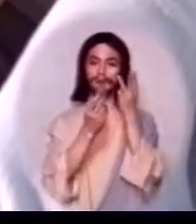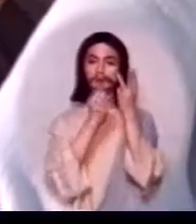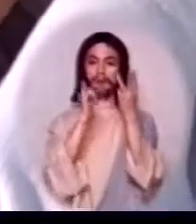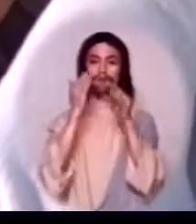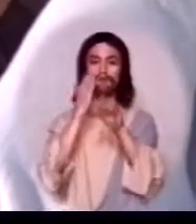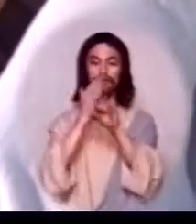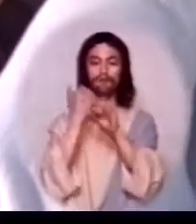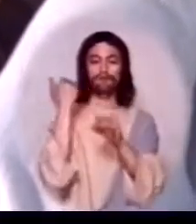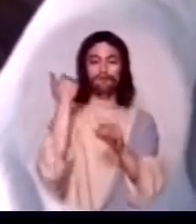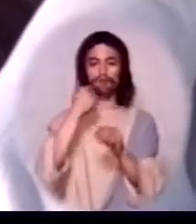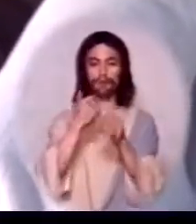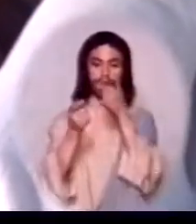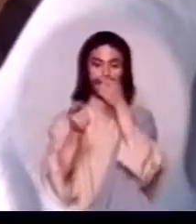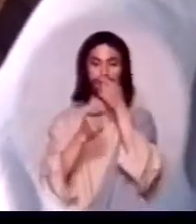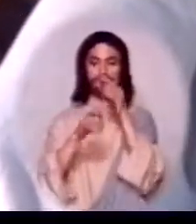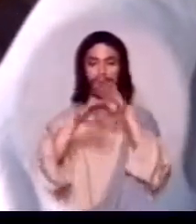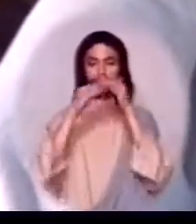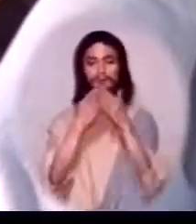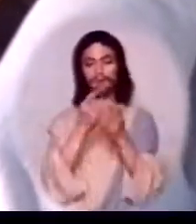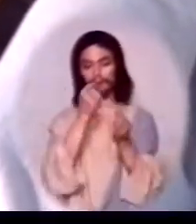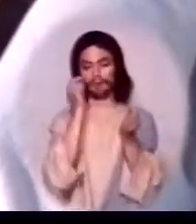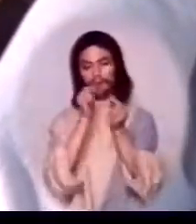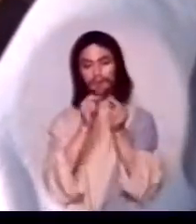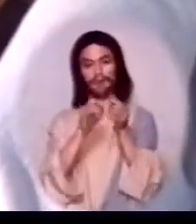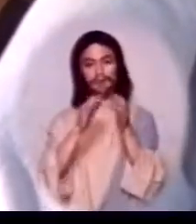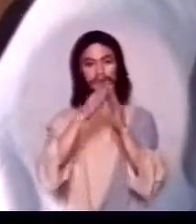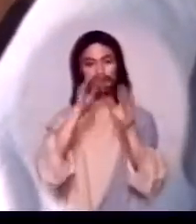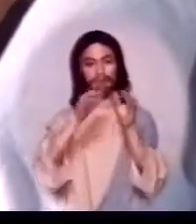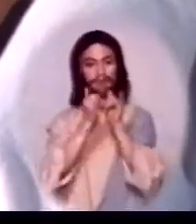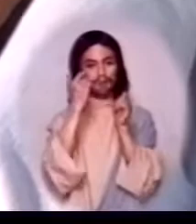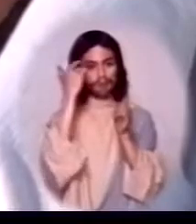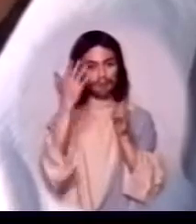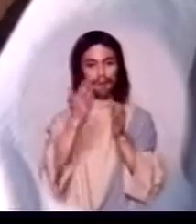이 세 사람 중 어느 누가 강도 만난 사람의 진정한 이웃인가?